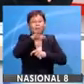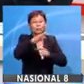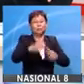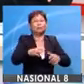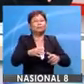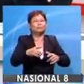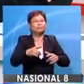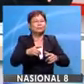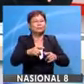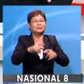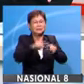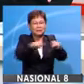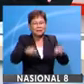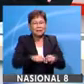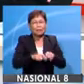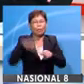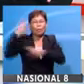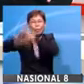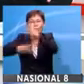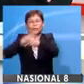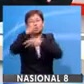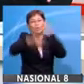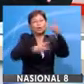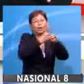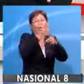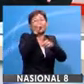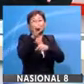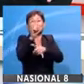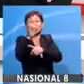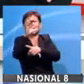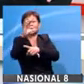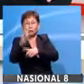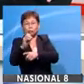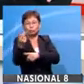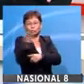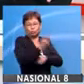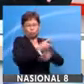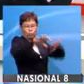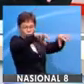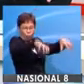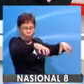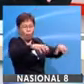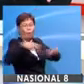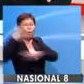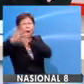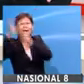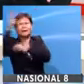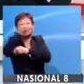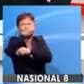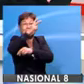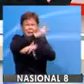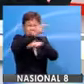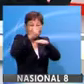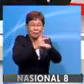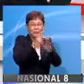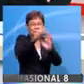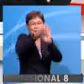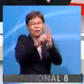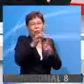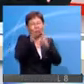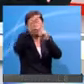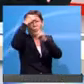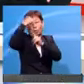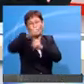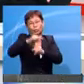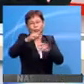sebagai tapak warisan dunia UNESCO kedua-duanya sebelum ini telah diangkat sebagai warisan kebangsaan yang merupakan salah satu syarat utama